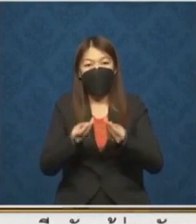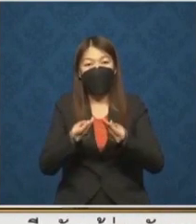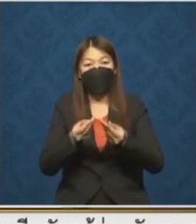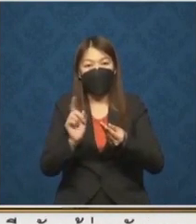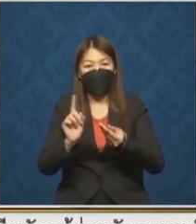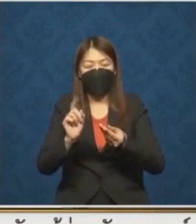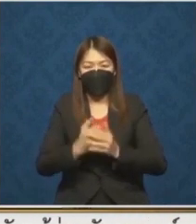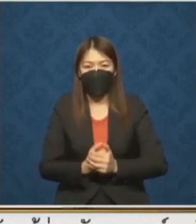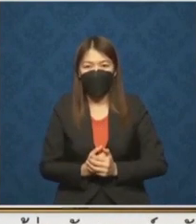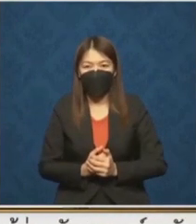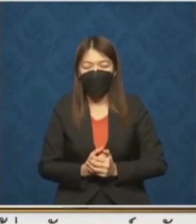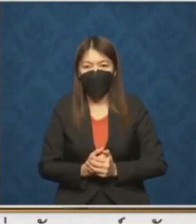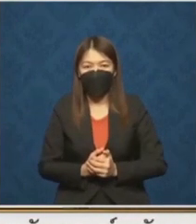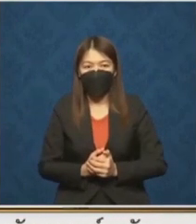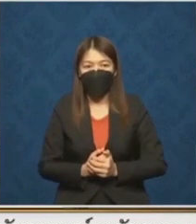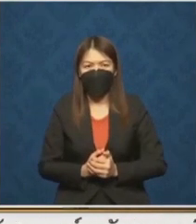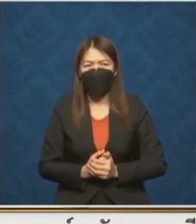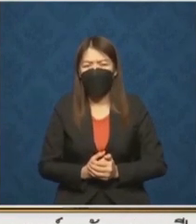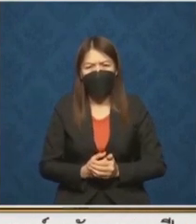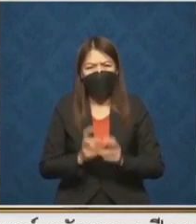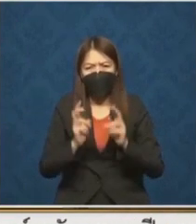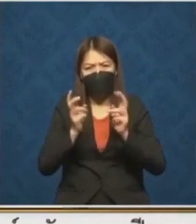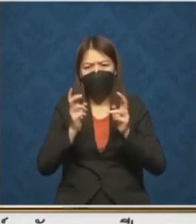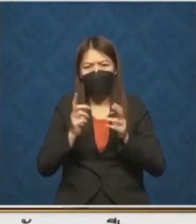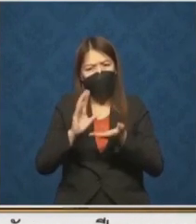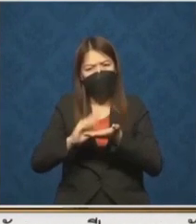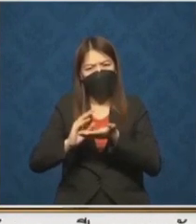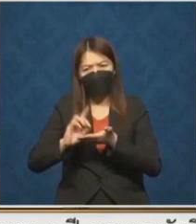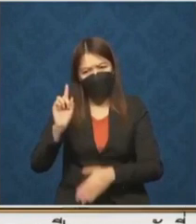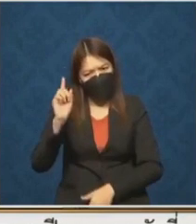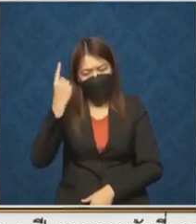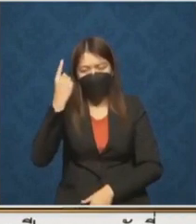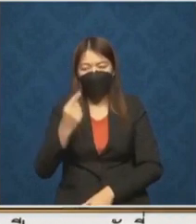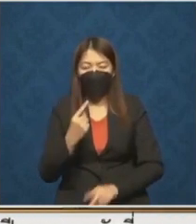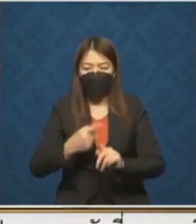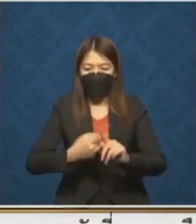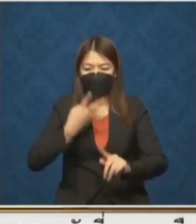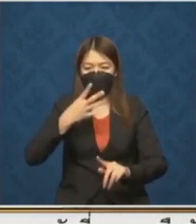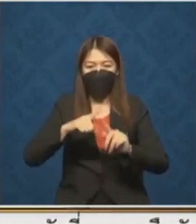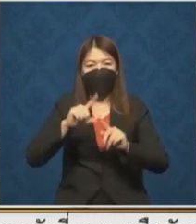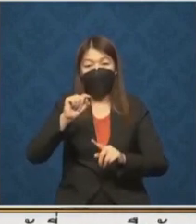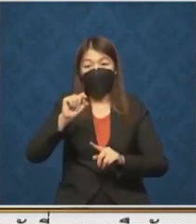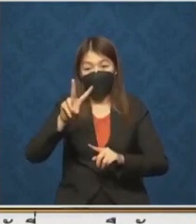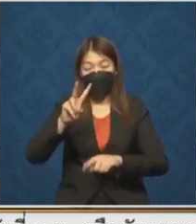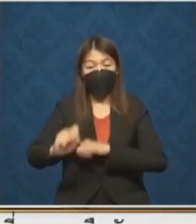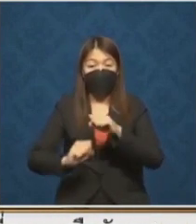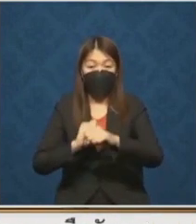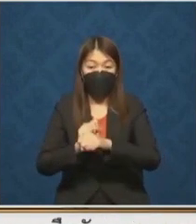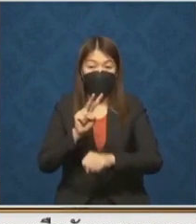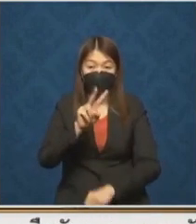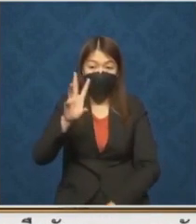เมื่อจะเป็เล reveals ให่มากเมื่อวันที่ 22 เมศายน 2564